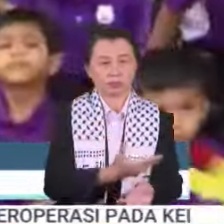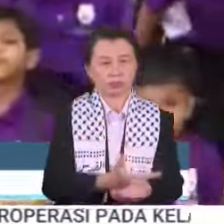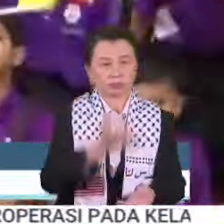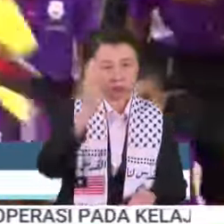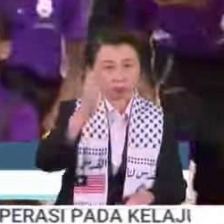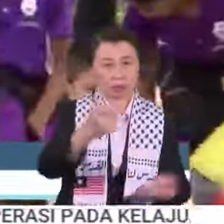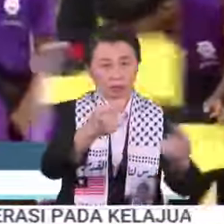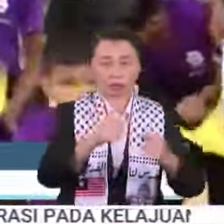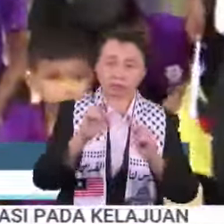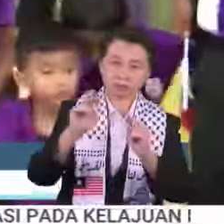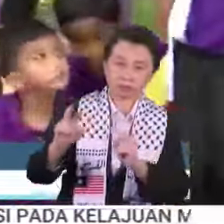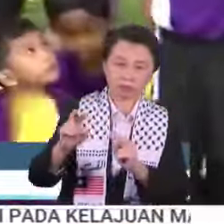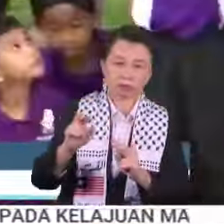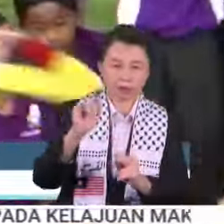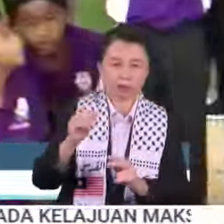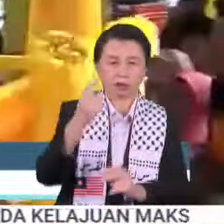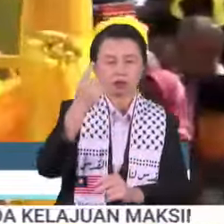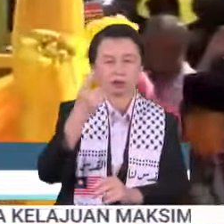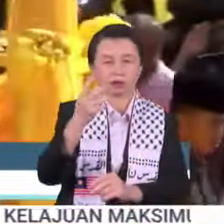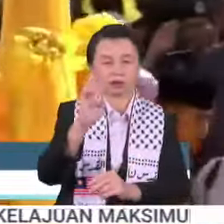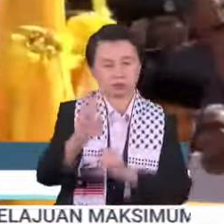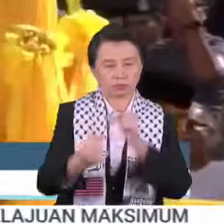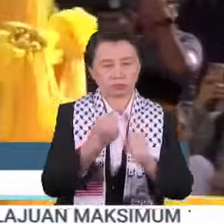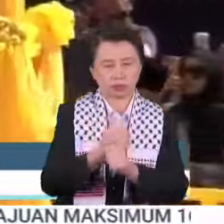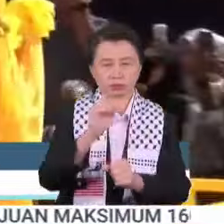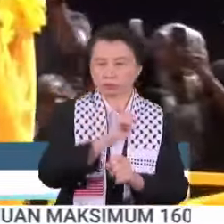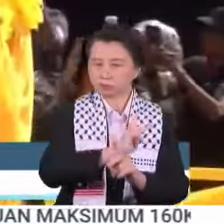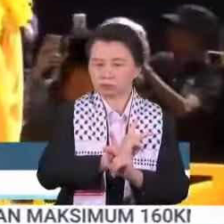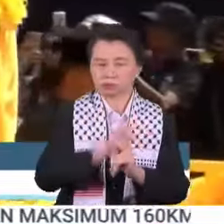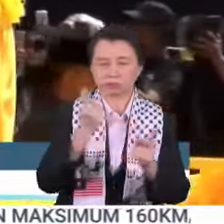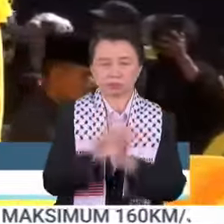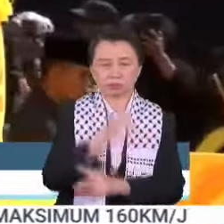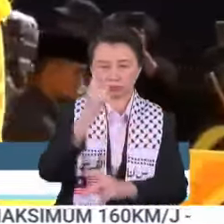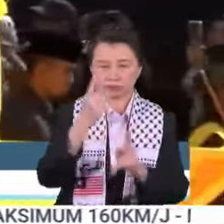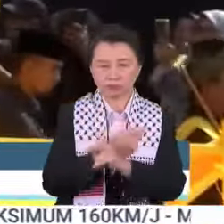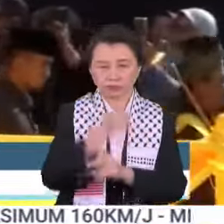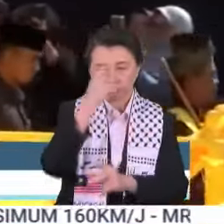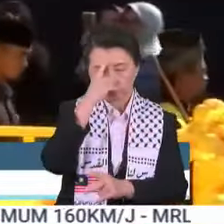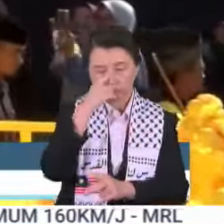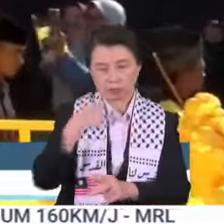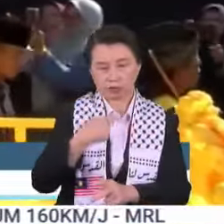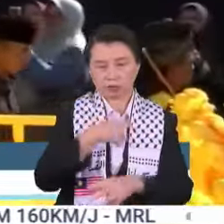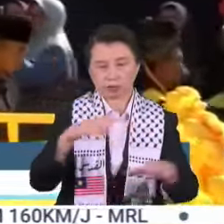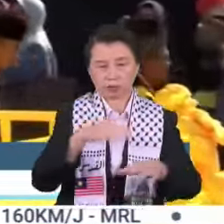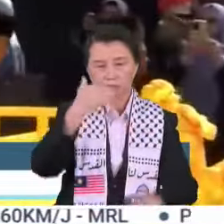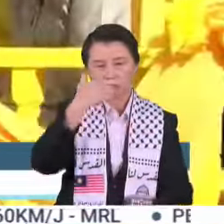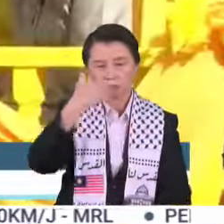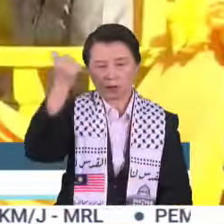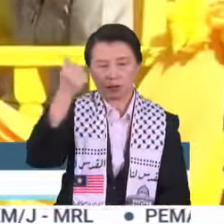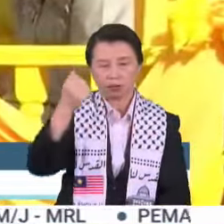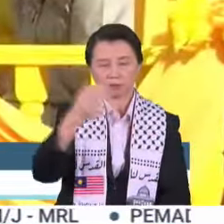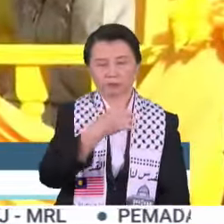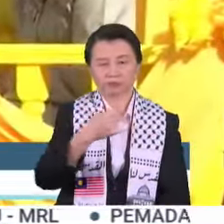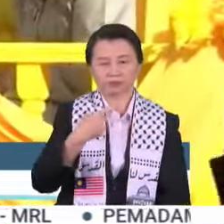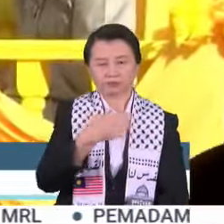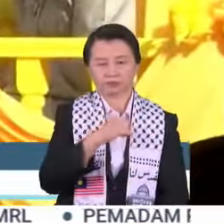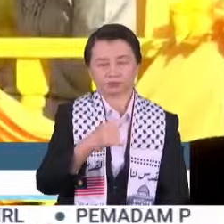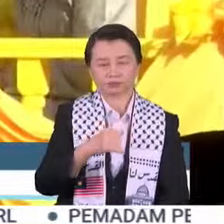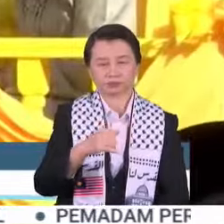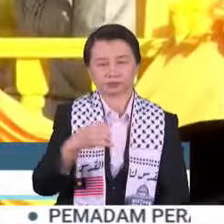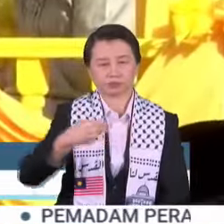dan hadap setiap 3 tahun sekali. Bila dalam keadaan 3 tahun sekali ini, kita buatlah apa yang terbaik dan mari kita mendalami apa